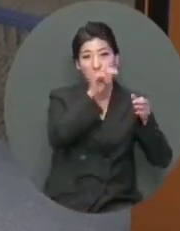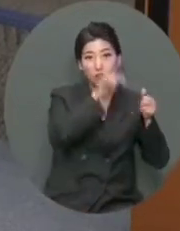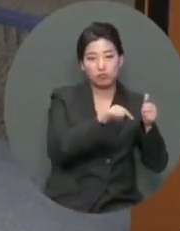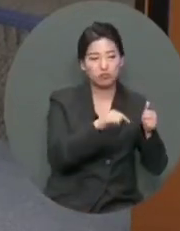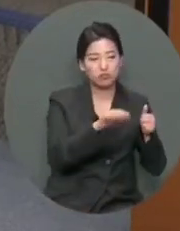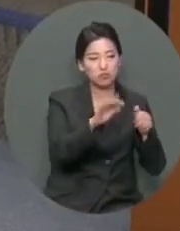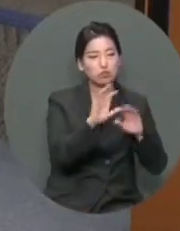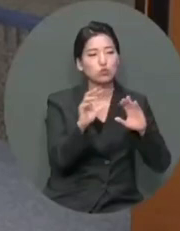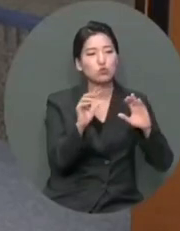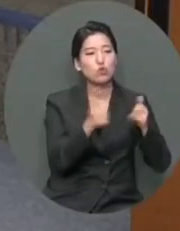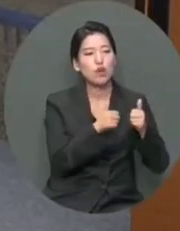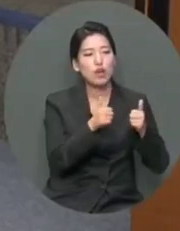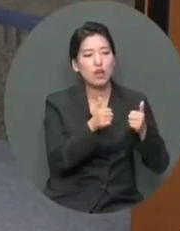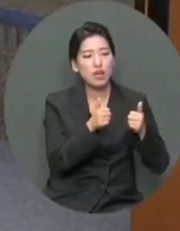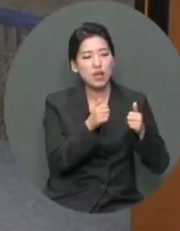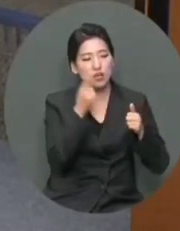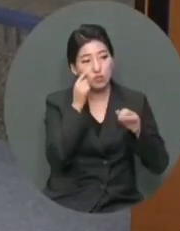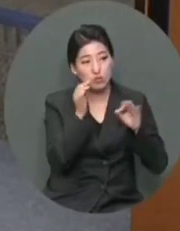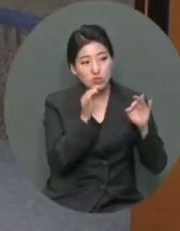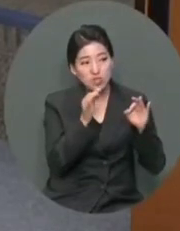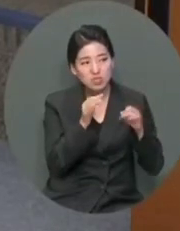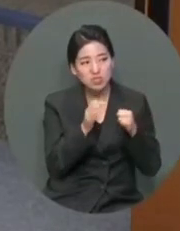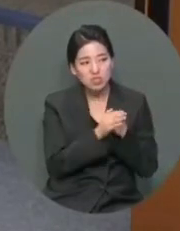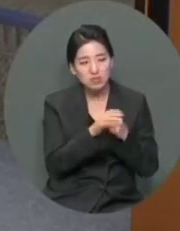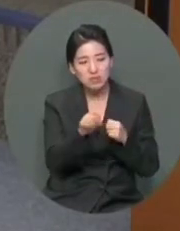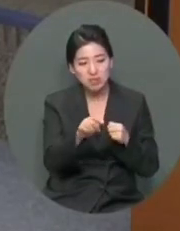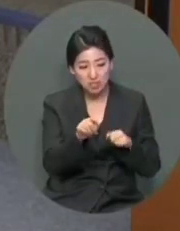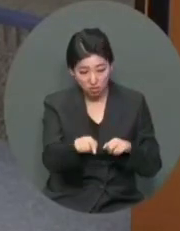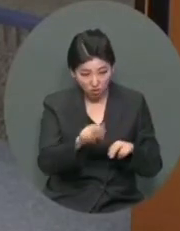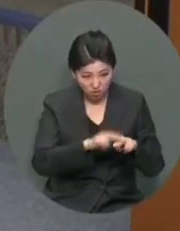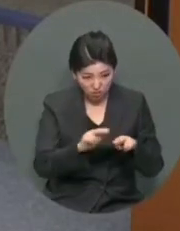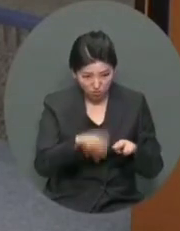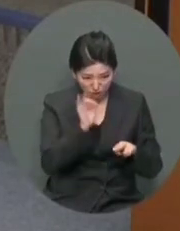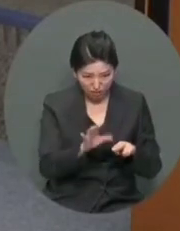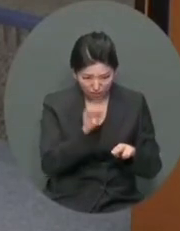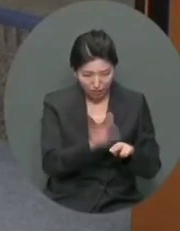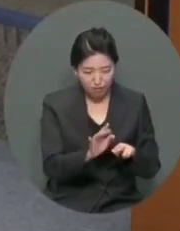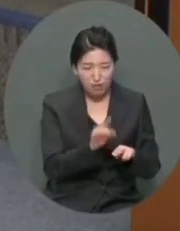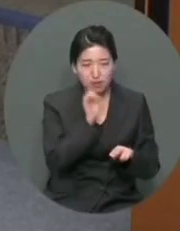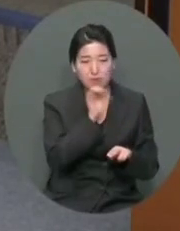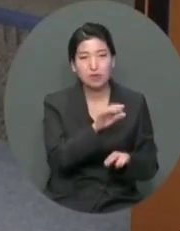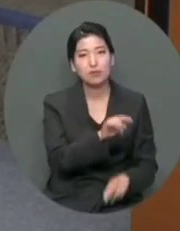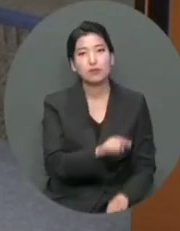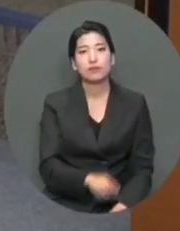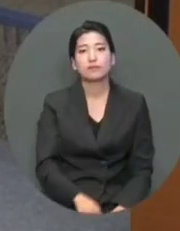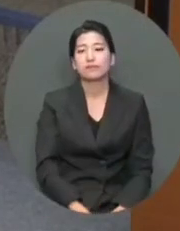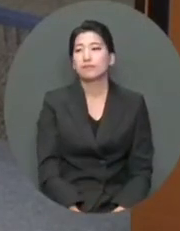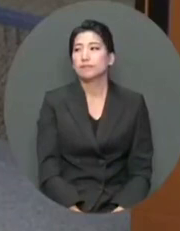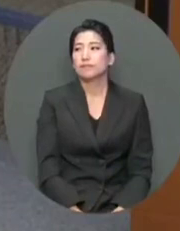되든 저는 그 일은 없었어야 된다고 생각합니다. 대법원장으로서.